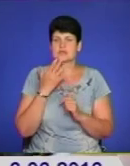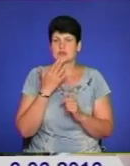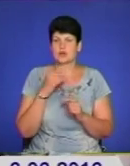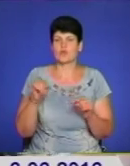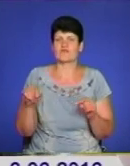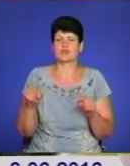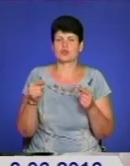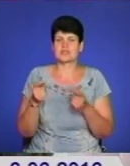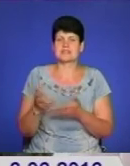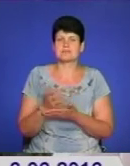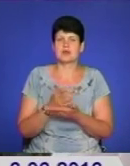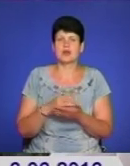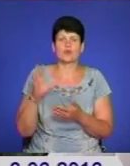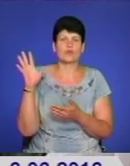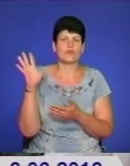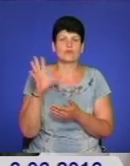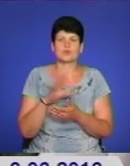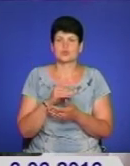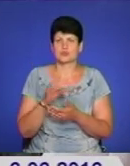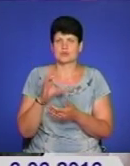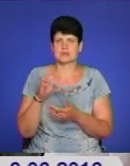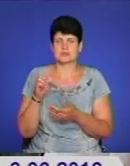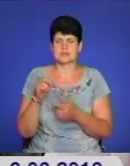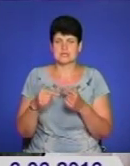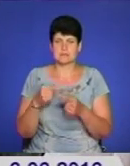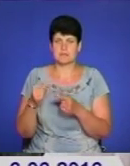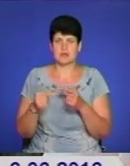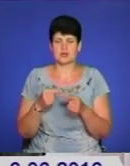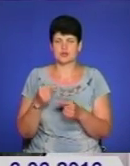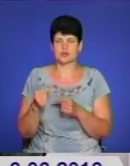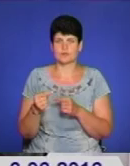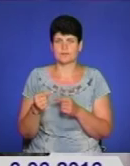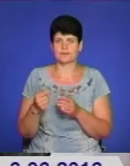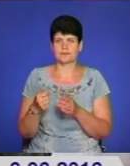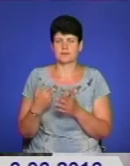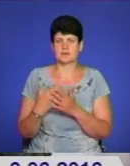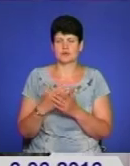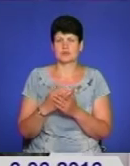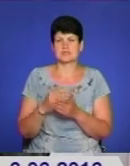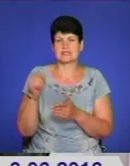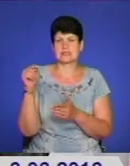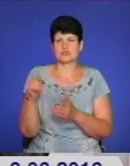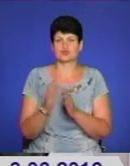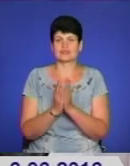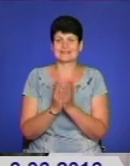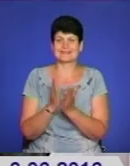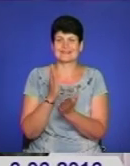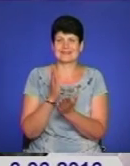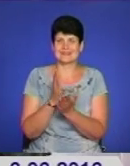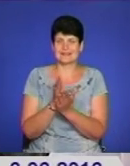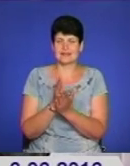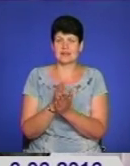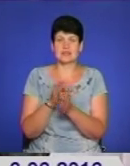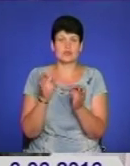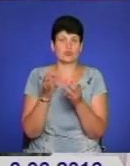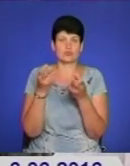збираю майже всю спадщину Герети. Вдома в мене десь до 10 тисяч книг є. З бібліотеки Герети, які нікому